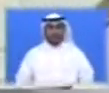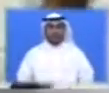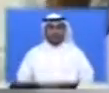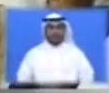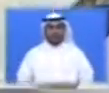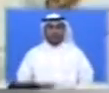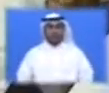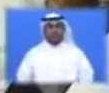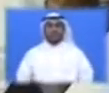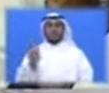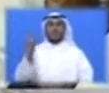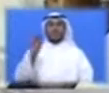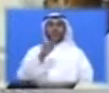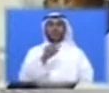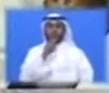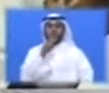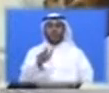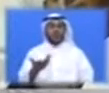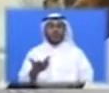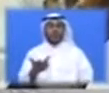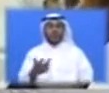توصيل للطالب